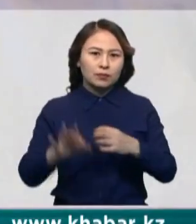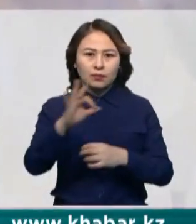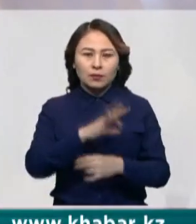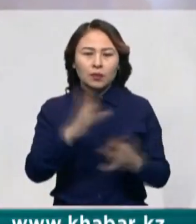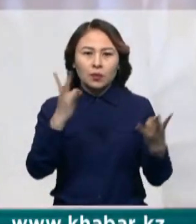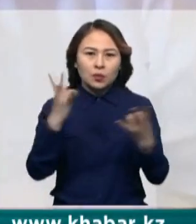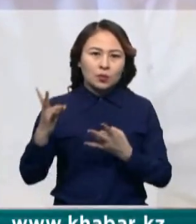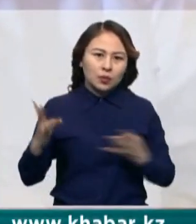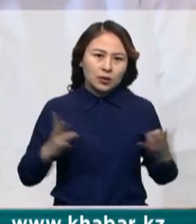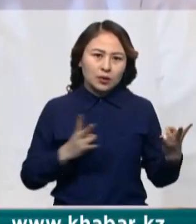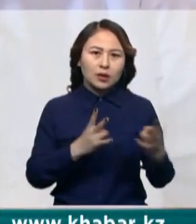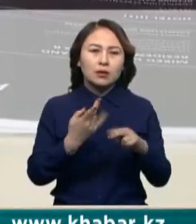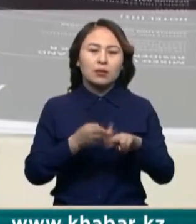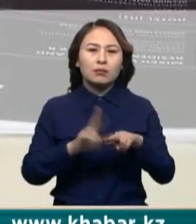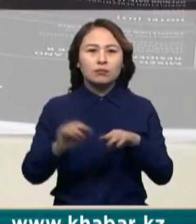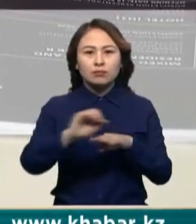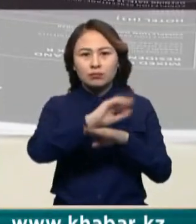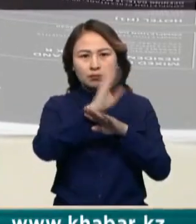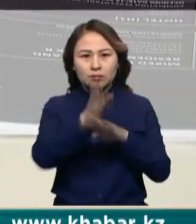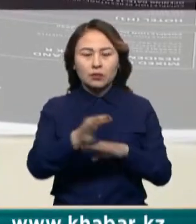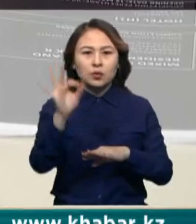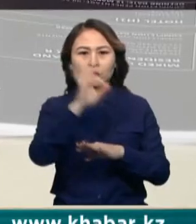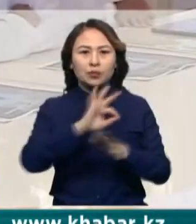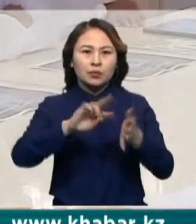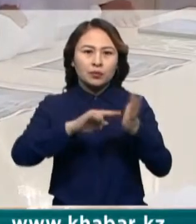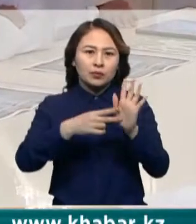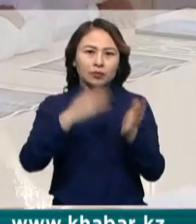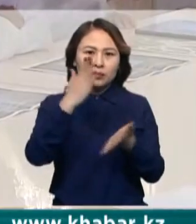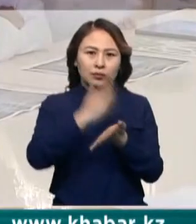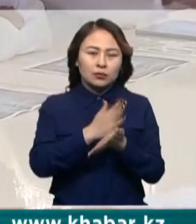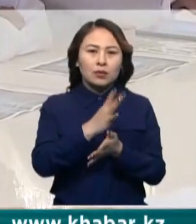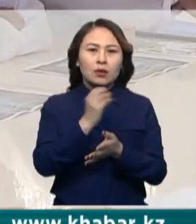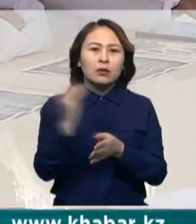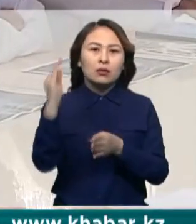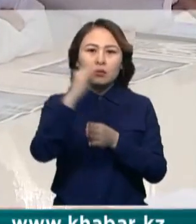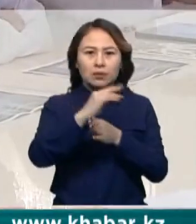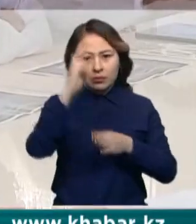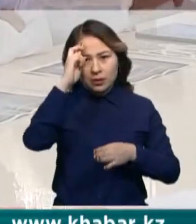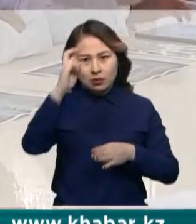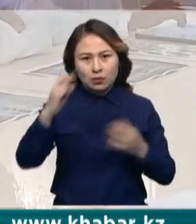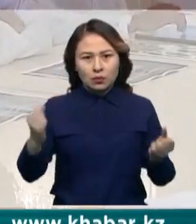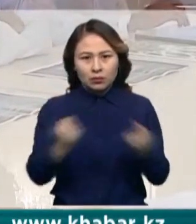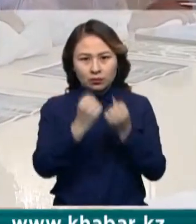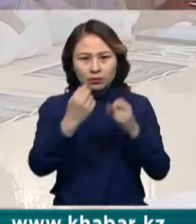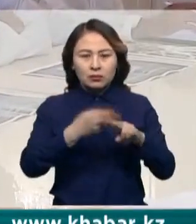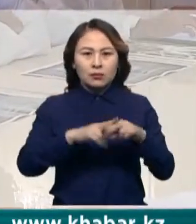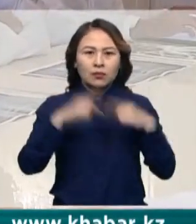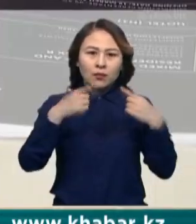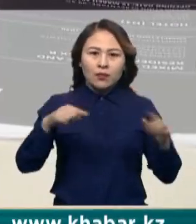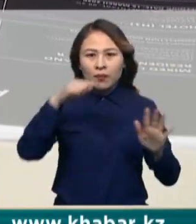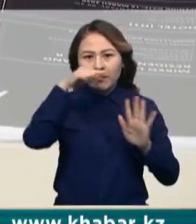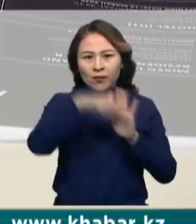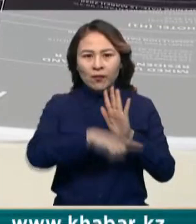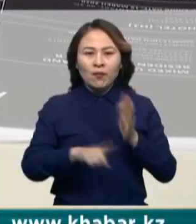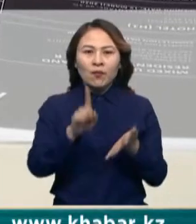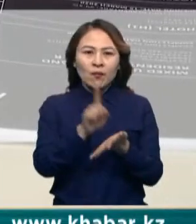деңгейдегі барлық қажетті туристік инфрақұрылыммен қамтамасыз ету жоспарланып отырғанын айтты. Аталған салаға мемлекеттік қолдау көрсету шаралары,